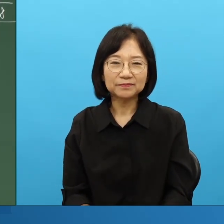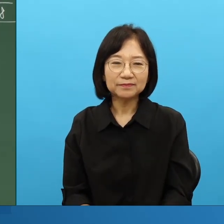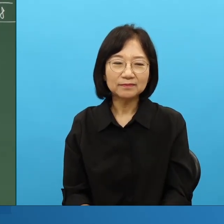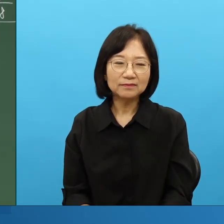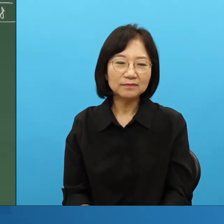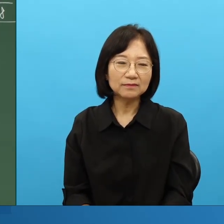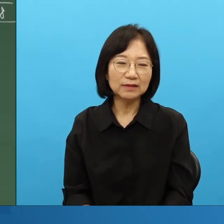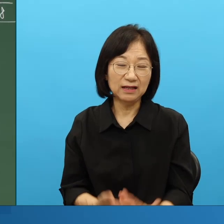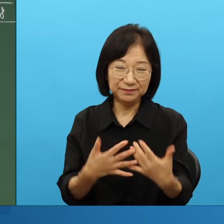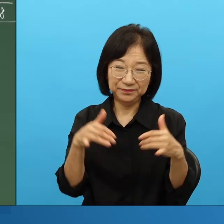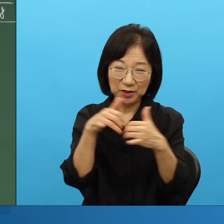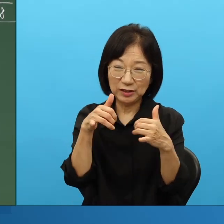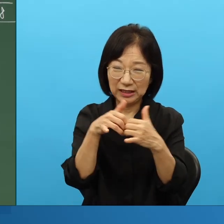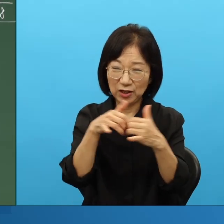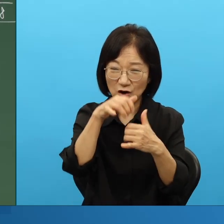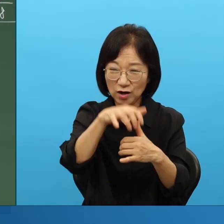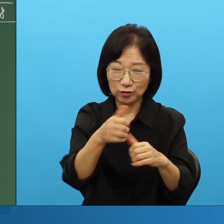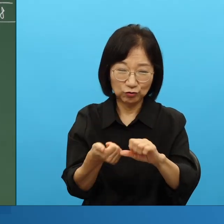그렇죠?